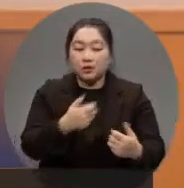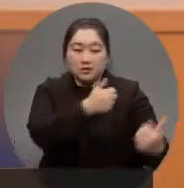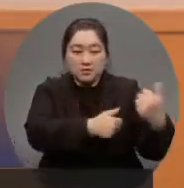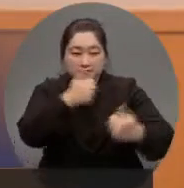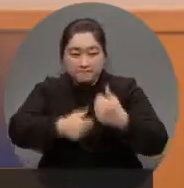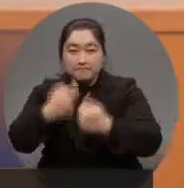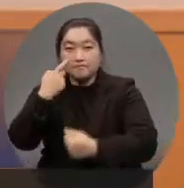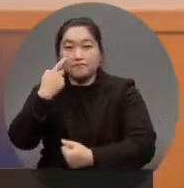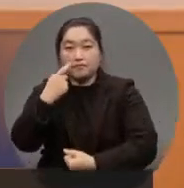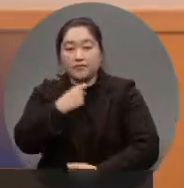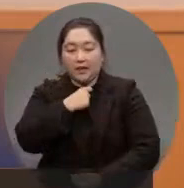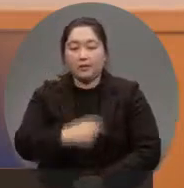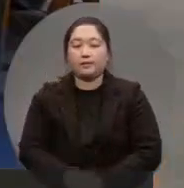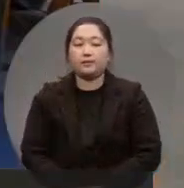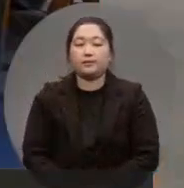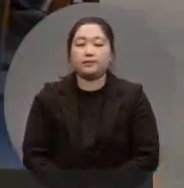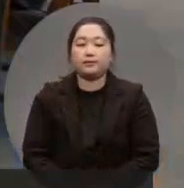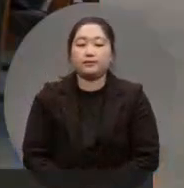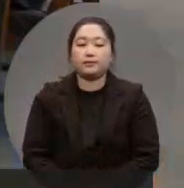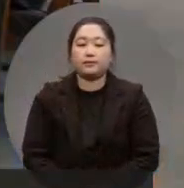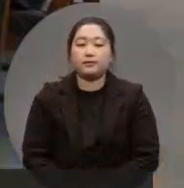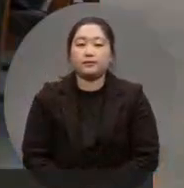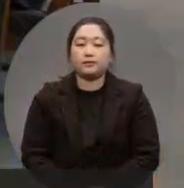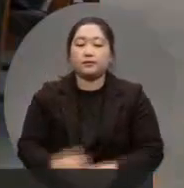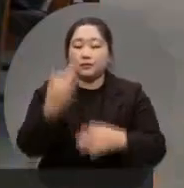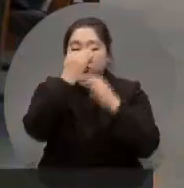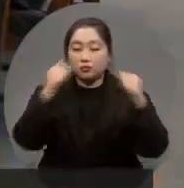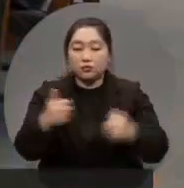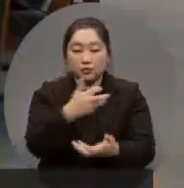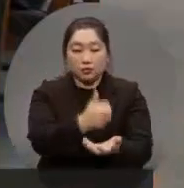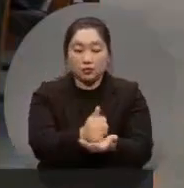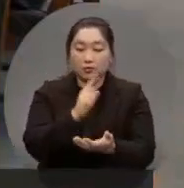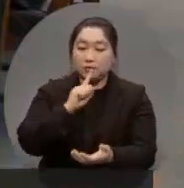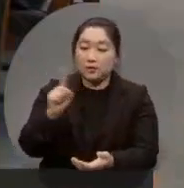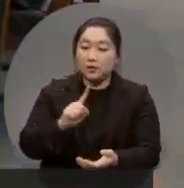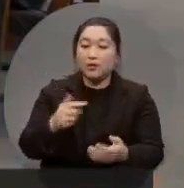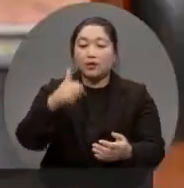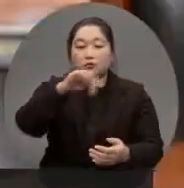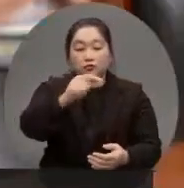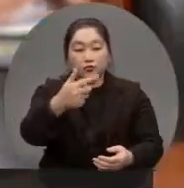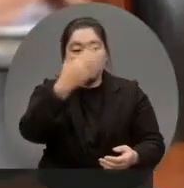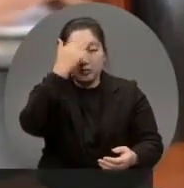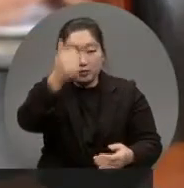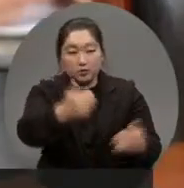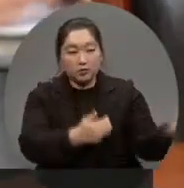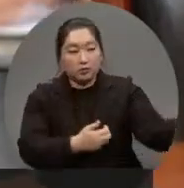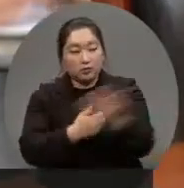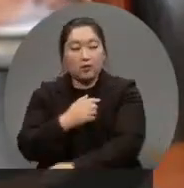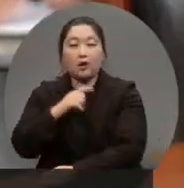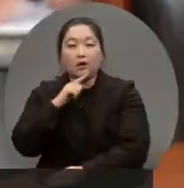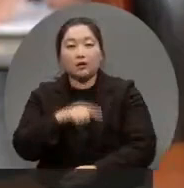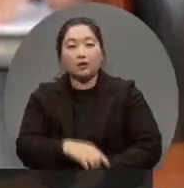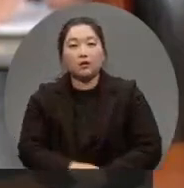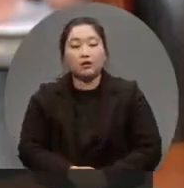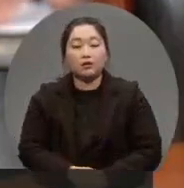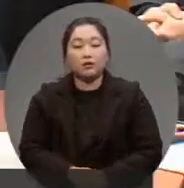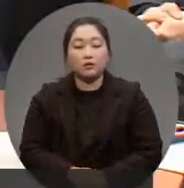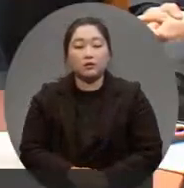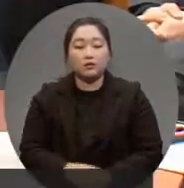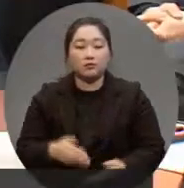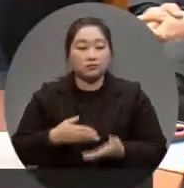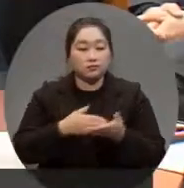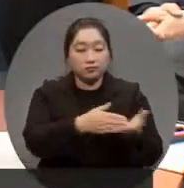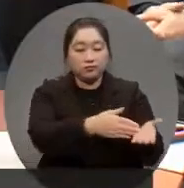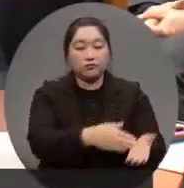제대로 한번 승부를 겨뤄볼 작정입니다. 김영환 충북지사는 군산 본사를 아예 청주로 이전해달라고 이스타 항공에